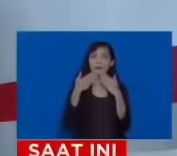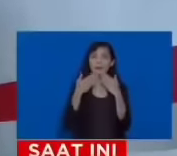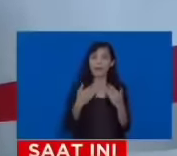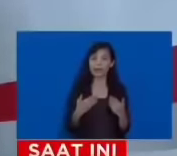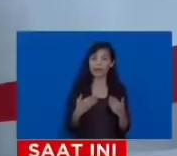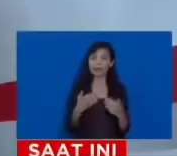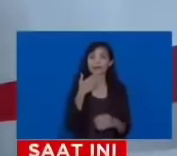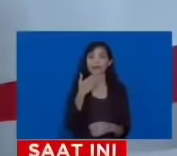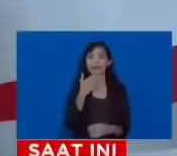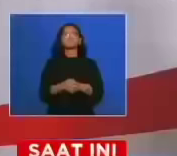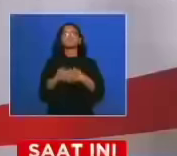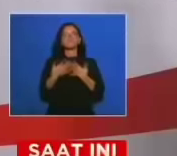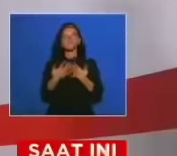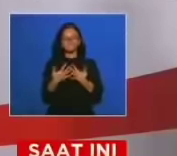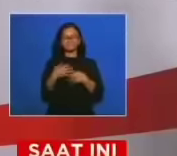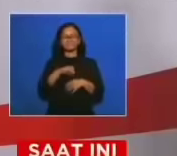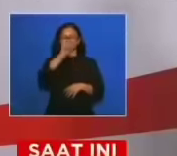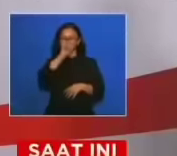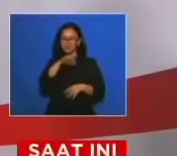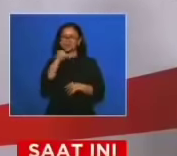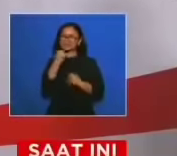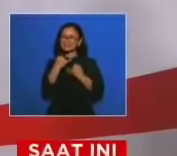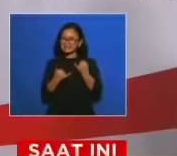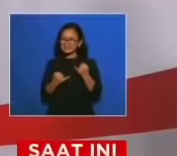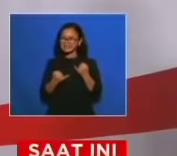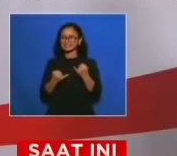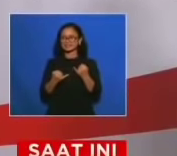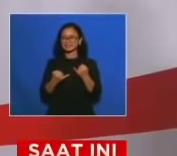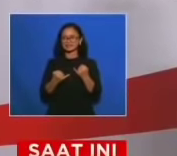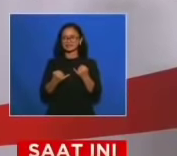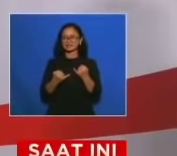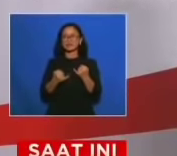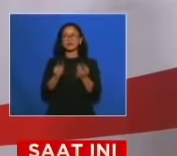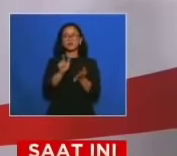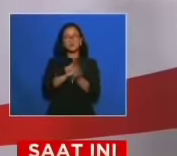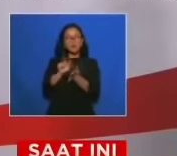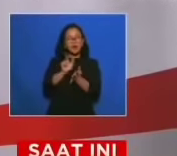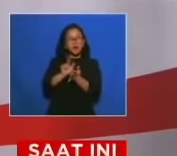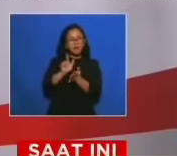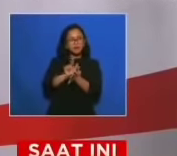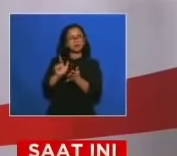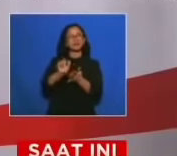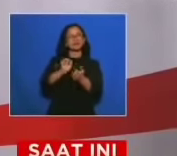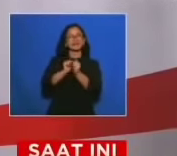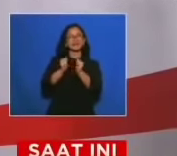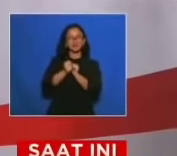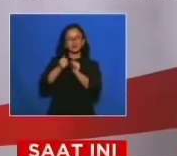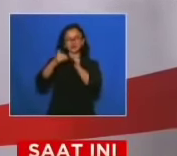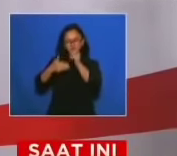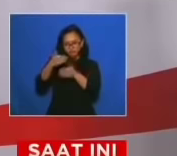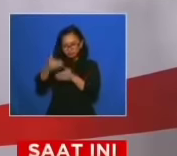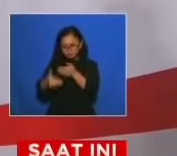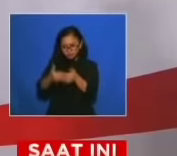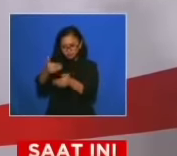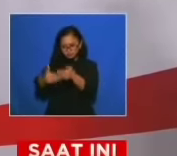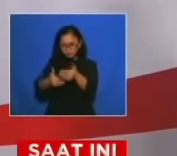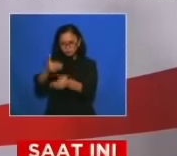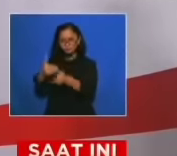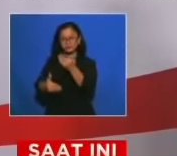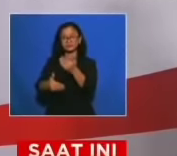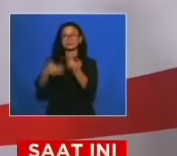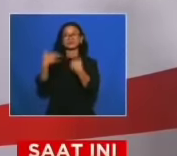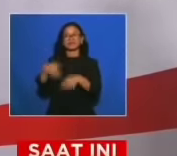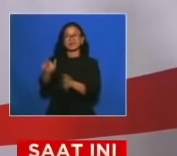kasih, selamat sore. Saya akan menyampaikan perkembangan kasus yang kita